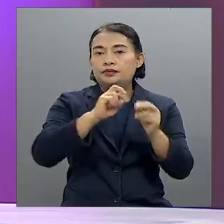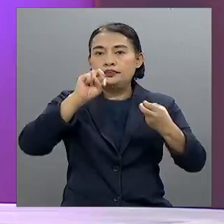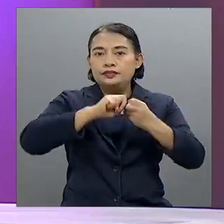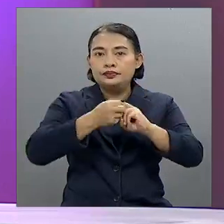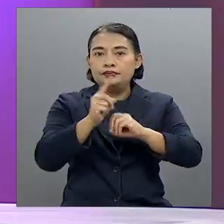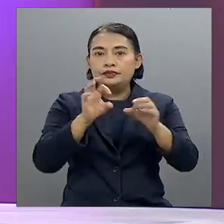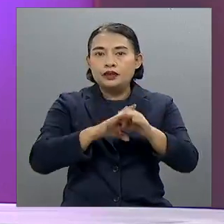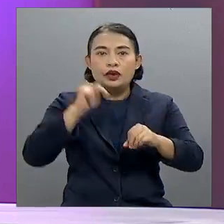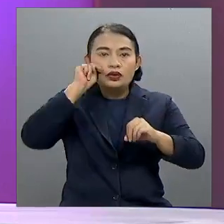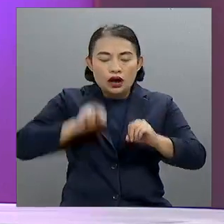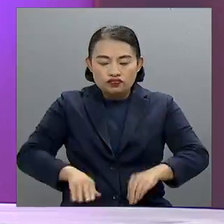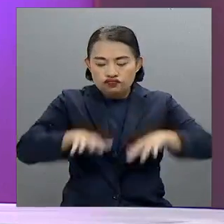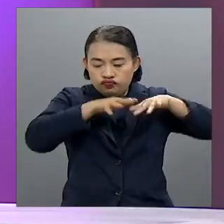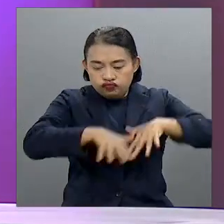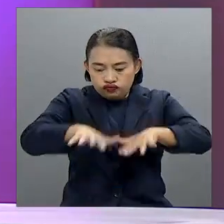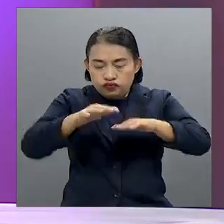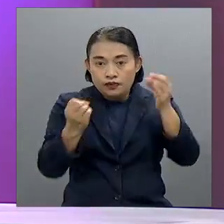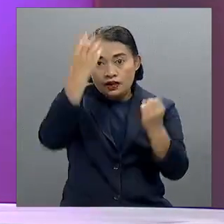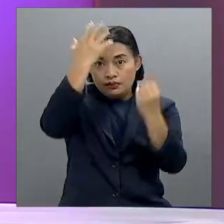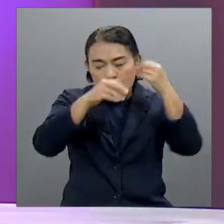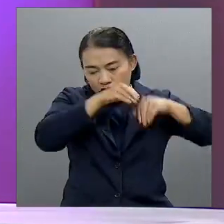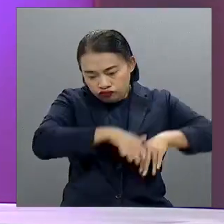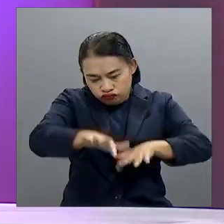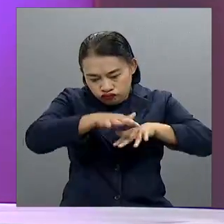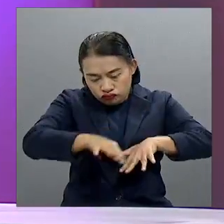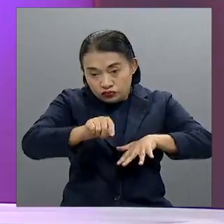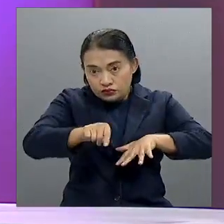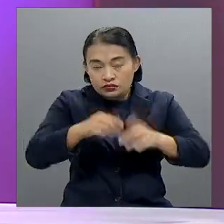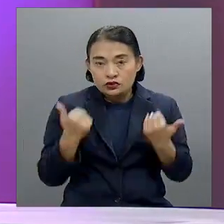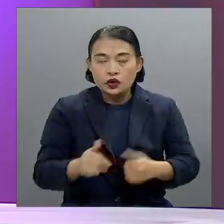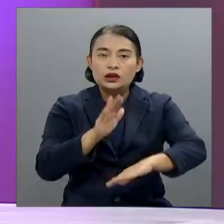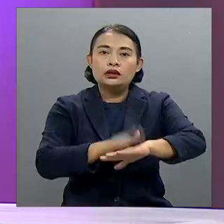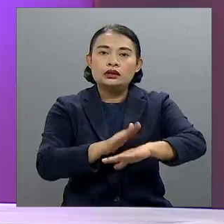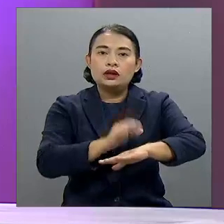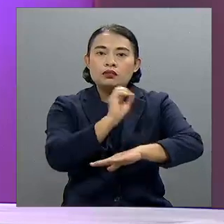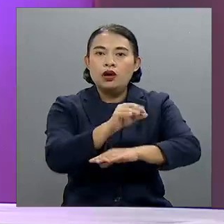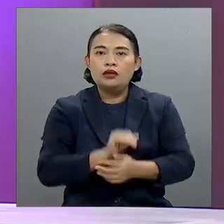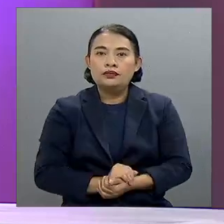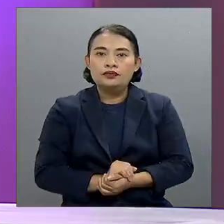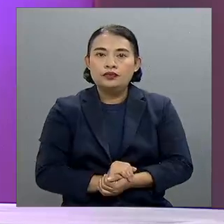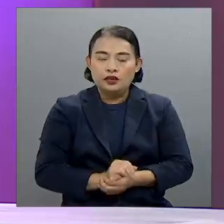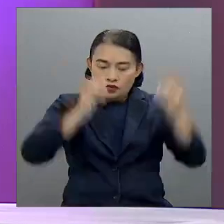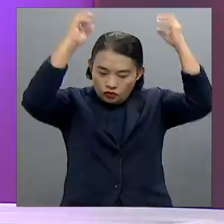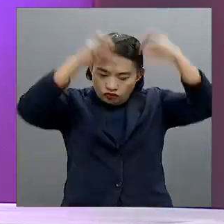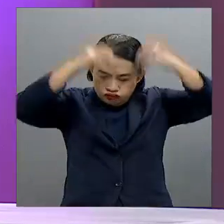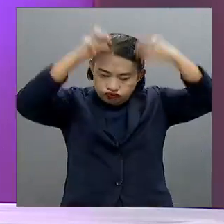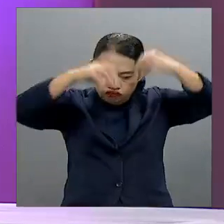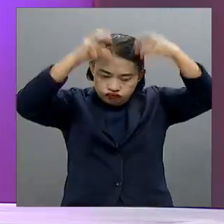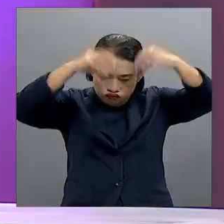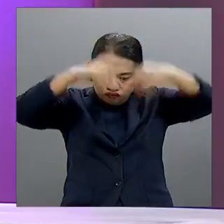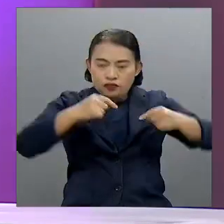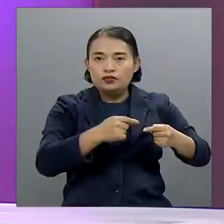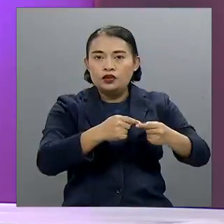ไหลหลากนะครับและช่วงนี้กรมอุตุนิยมวิทยาก็ได้ย้ำเตือนนะครับว่ายังคงมีฝนตกอย่างต่อเนื่องในหลายพื้นที่ครับดังนั้นนะครับ